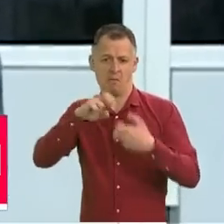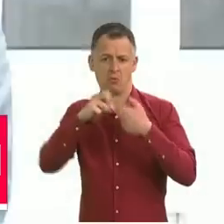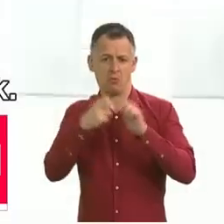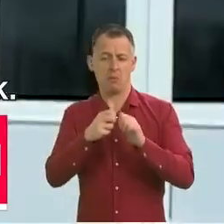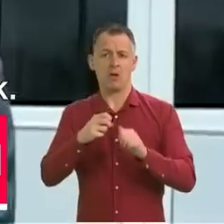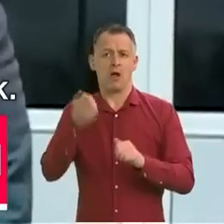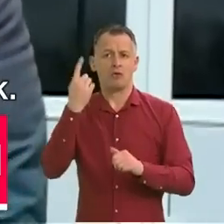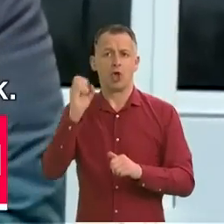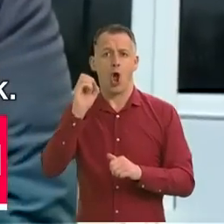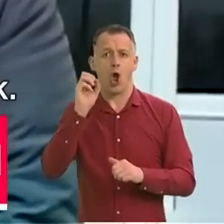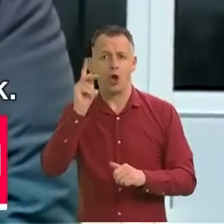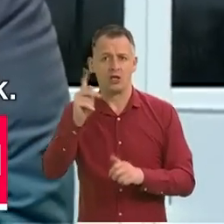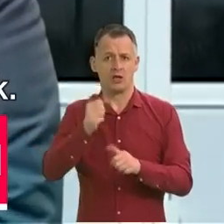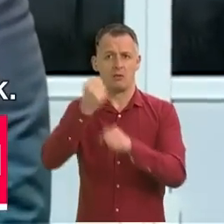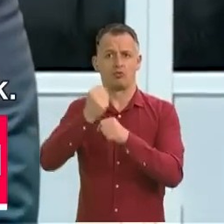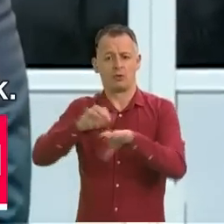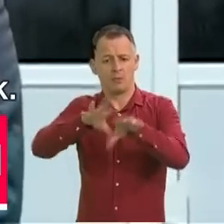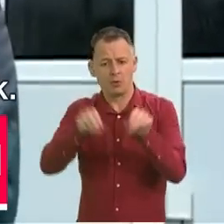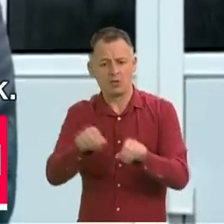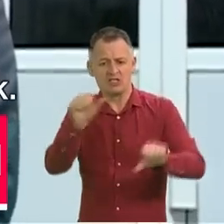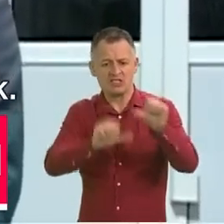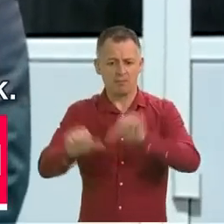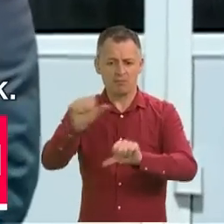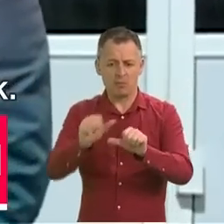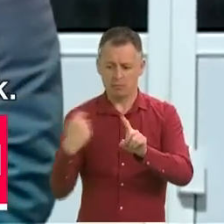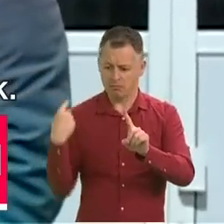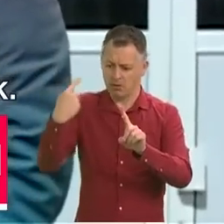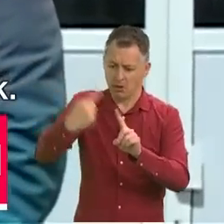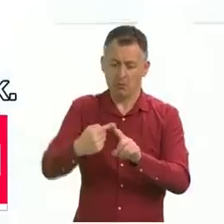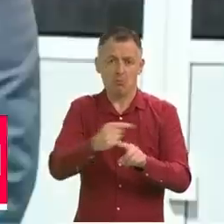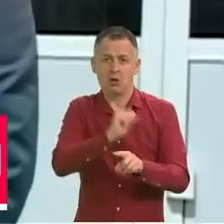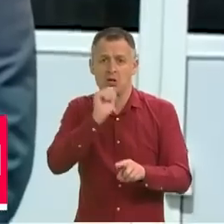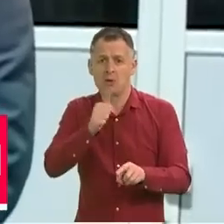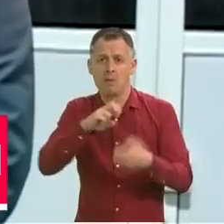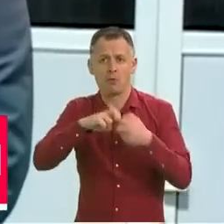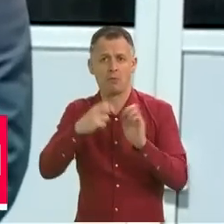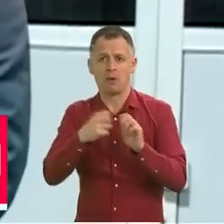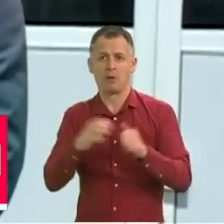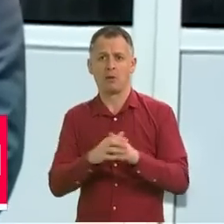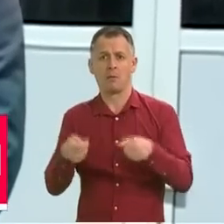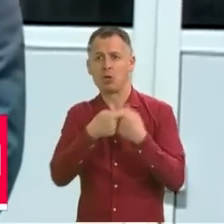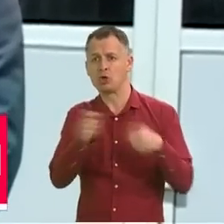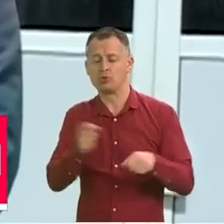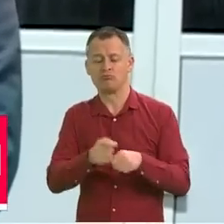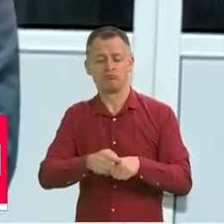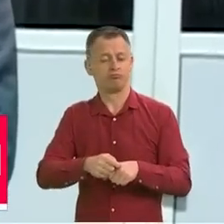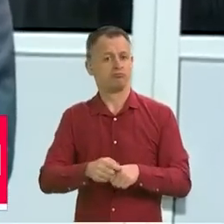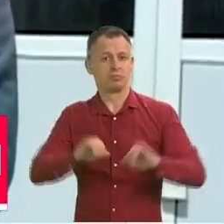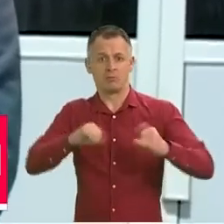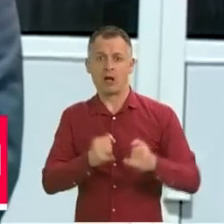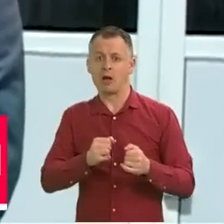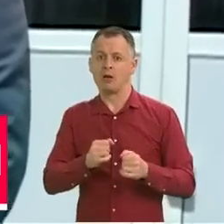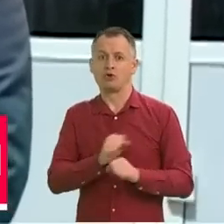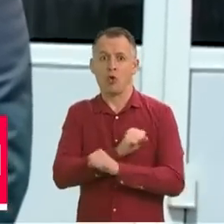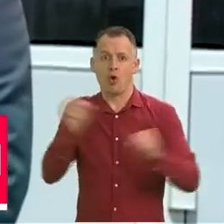ok. De când lucrăm împreună din septembrie, n-a avut niciodată nicio problemă. Tot a fost ok. A lovit pe toți foarte rău această situație,